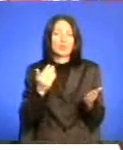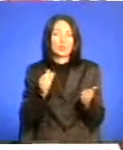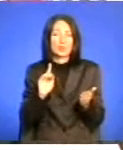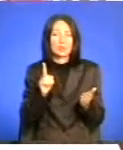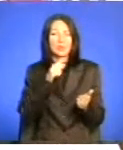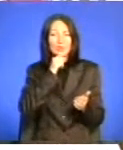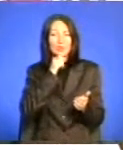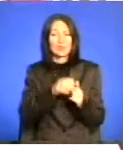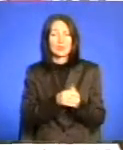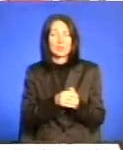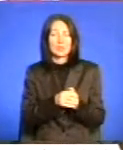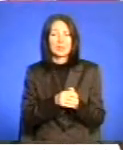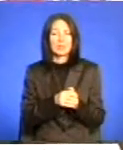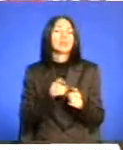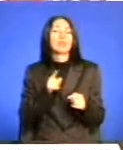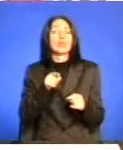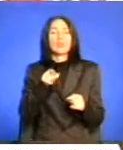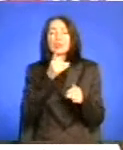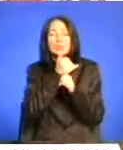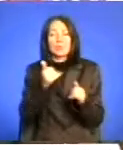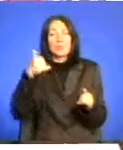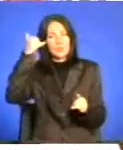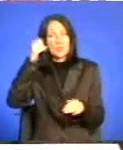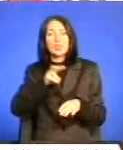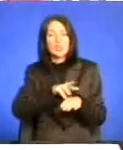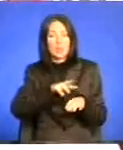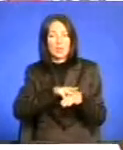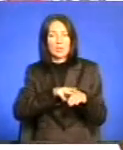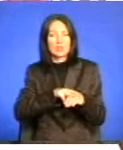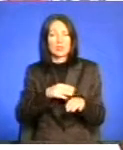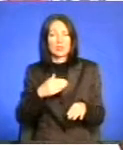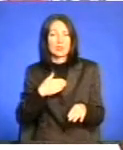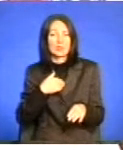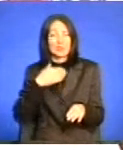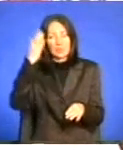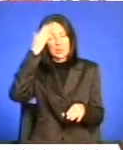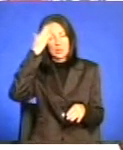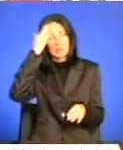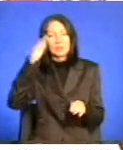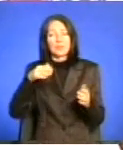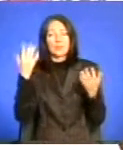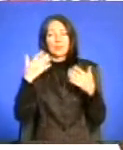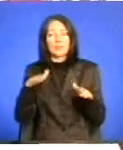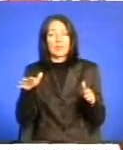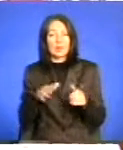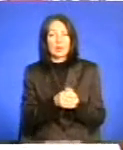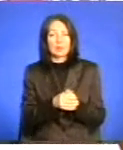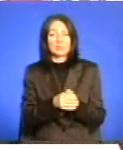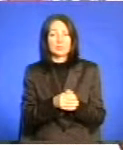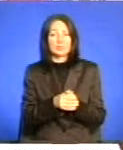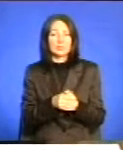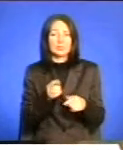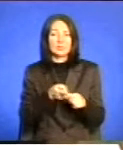тоді? Та що ти не міг позвонити на міліцію? Каже, відняло мені розум. Не знаю. І на тим все